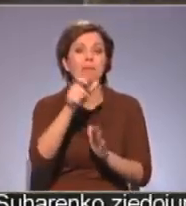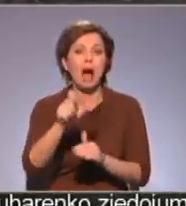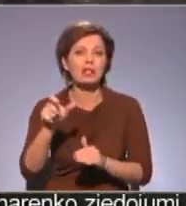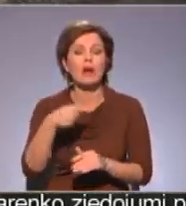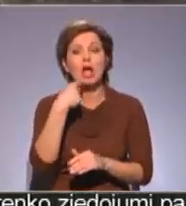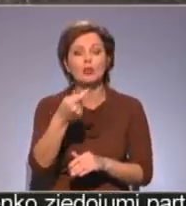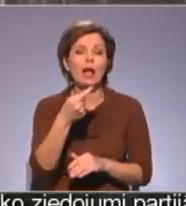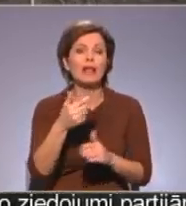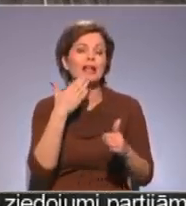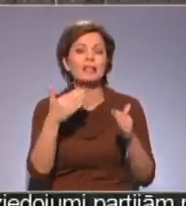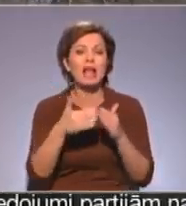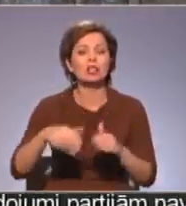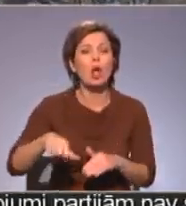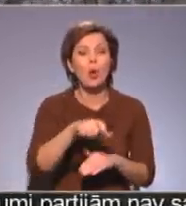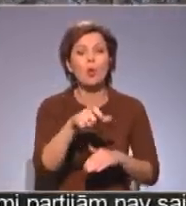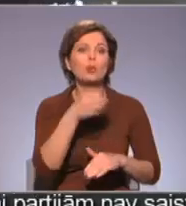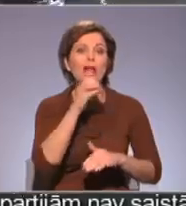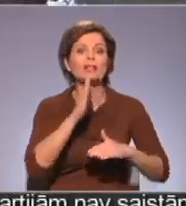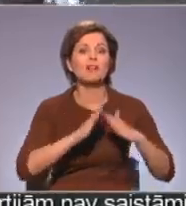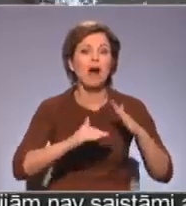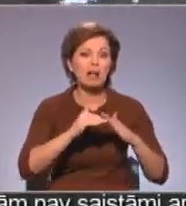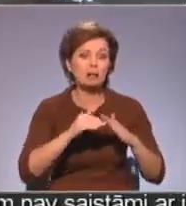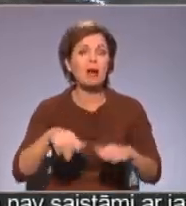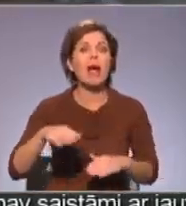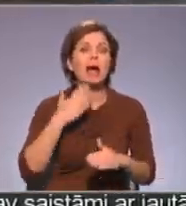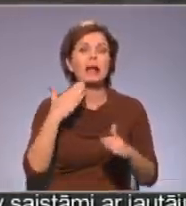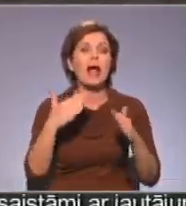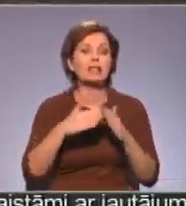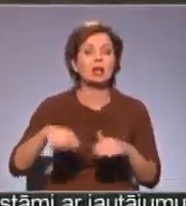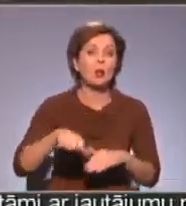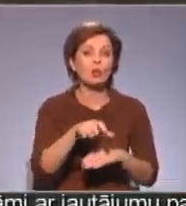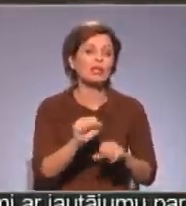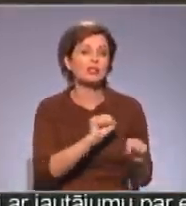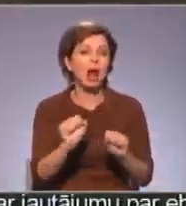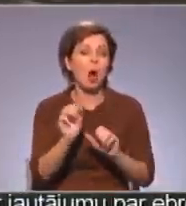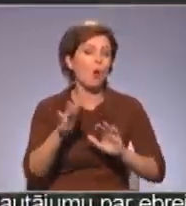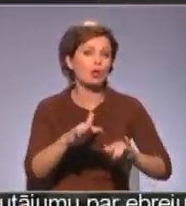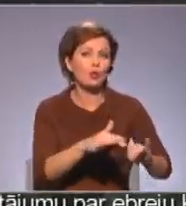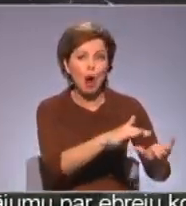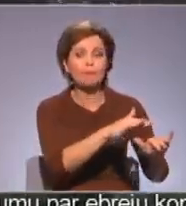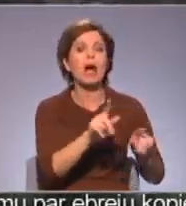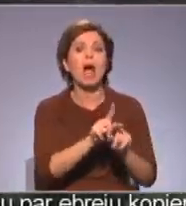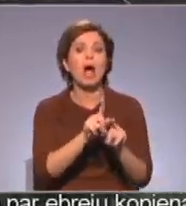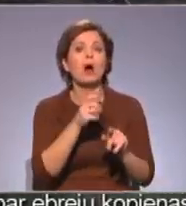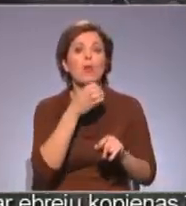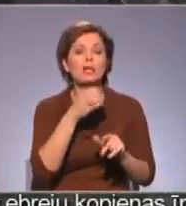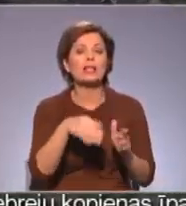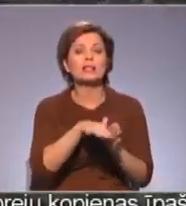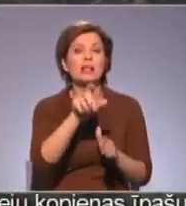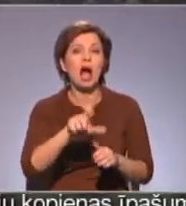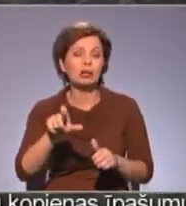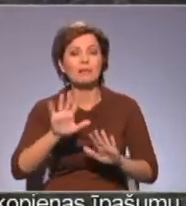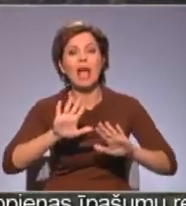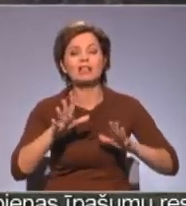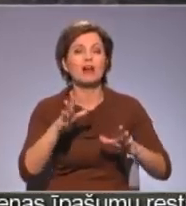Rēzeknes upes ūdens kvalitāti. Tā kā Rēzeknes upes straumes ātrums pavasara palu laikā ir liels, ūdens dienas dalībniekiem neizdevās